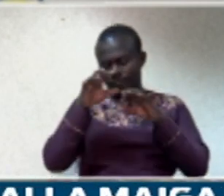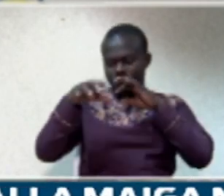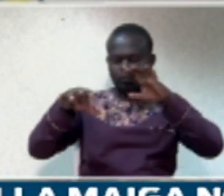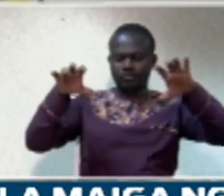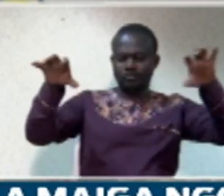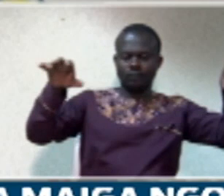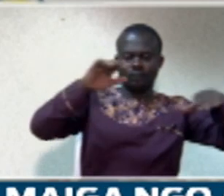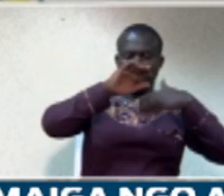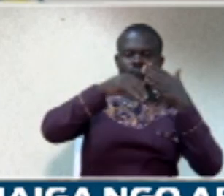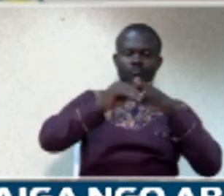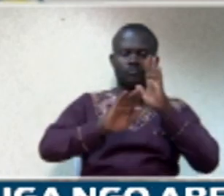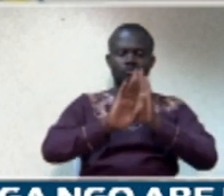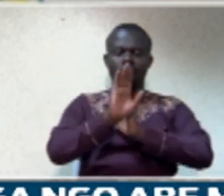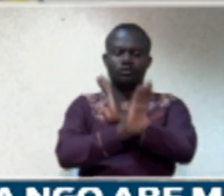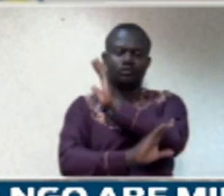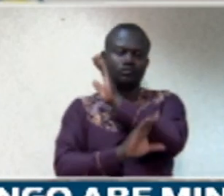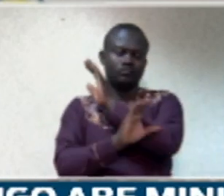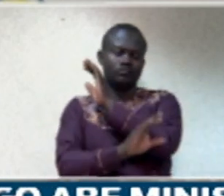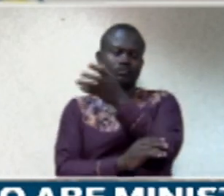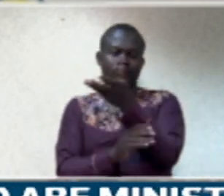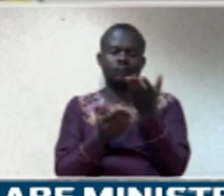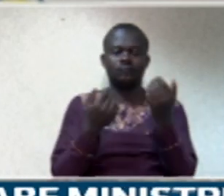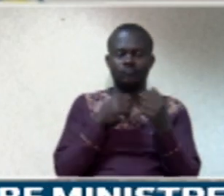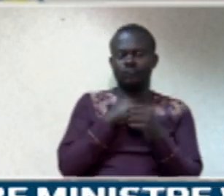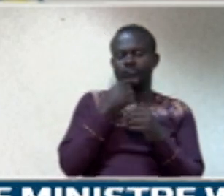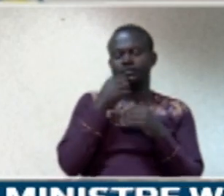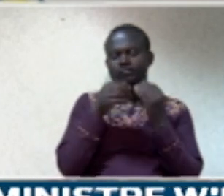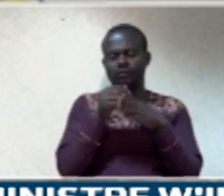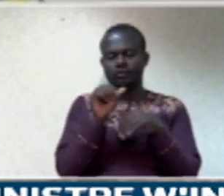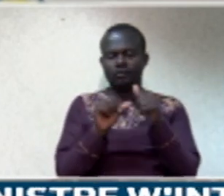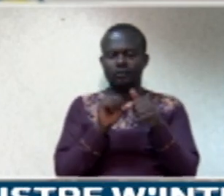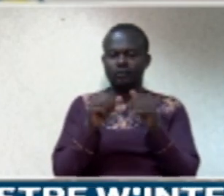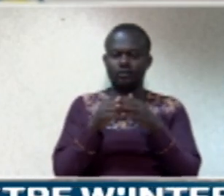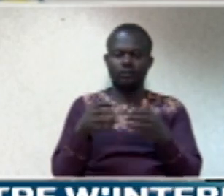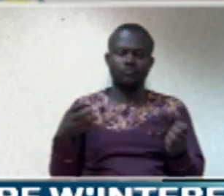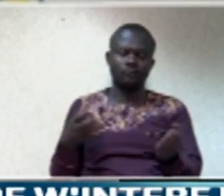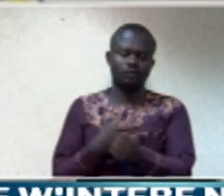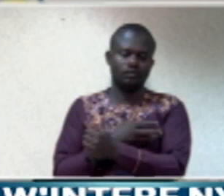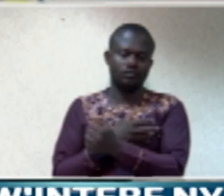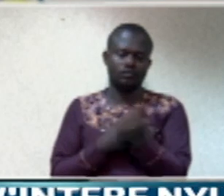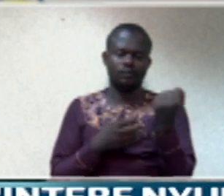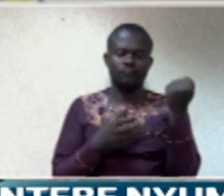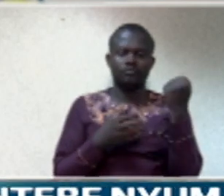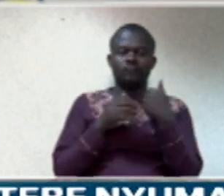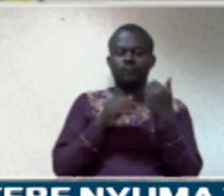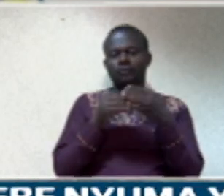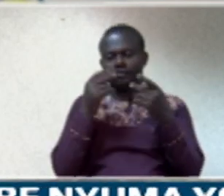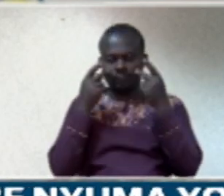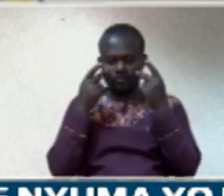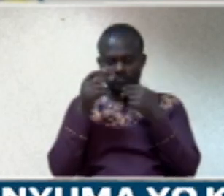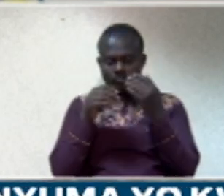byose by'iterambere ry'igihugu aha tuba turimo kuvuga mu gice kirebana n'ingufu energy mu gice